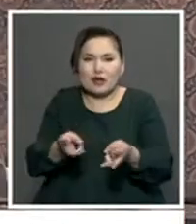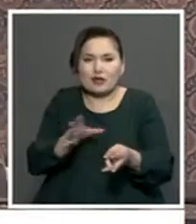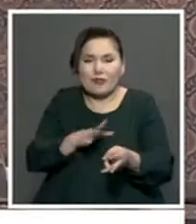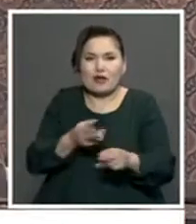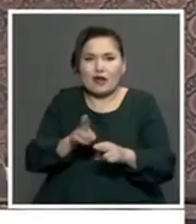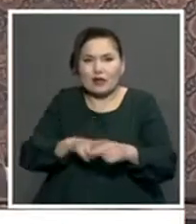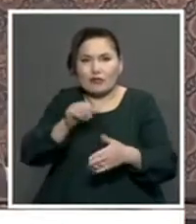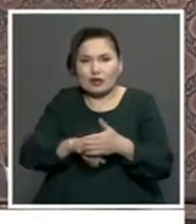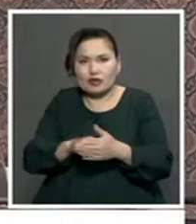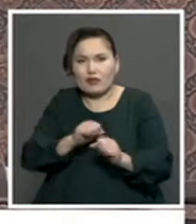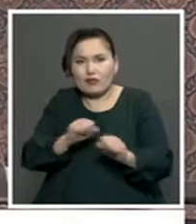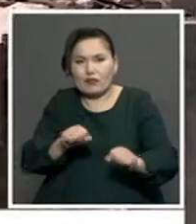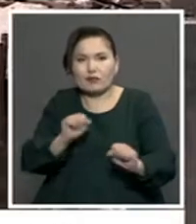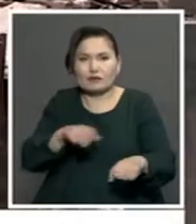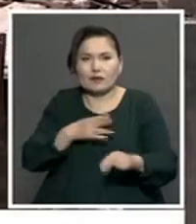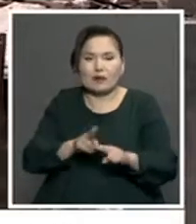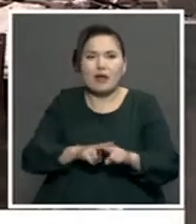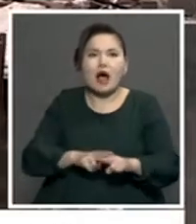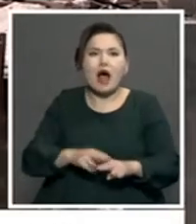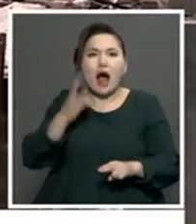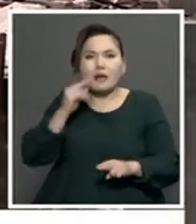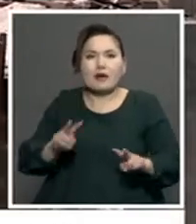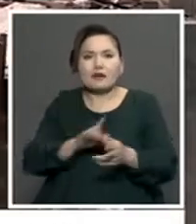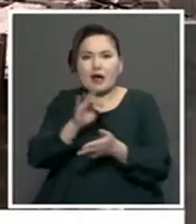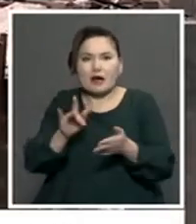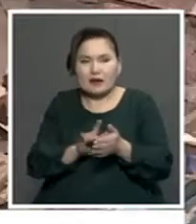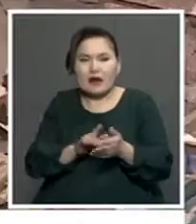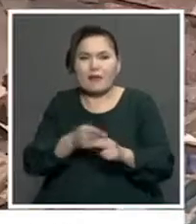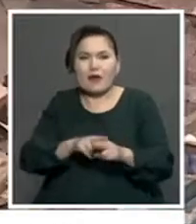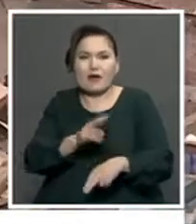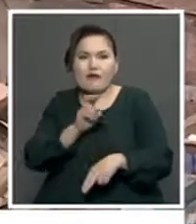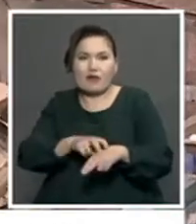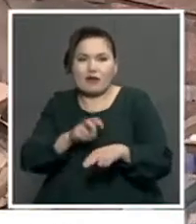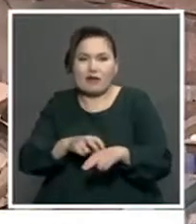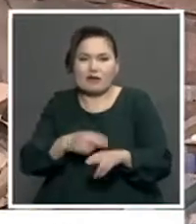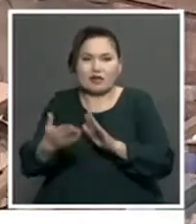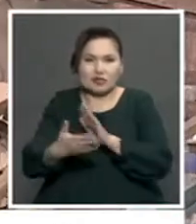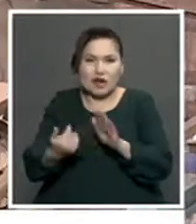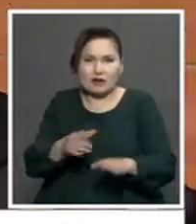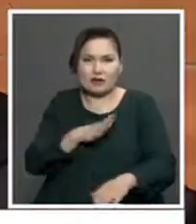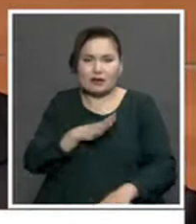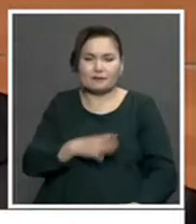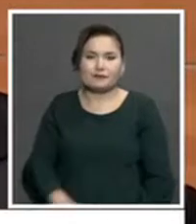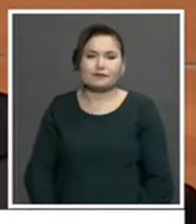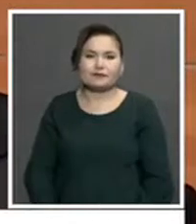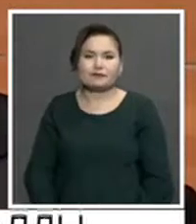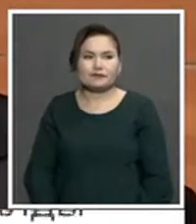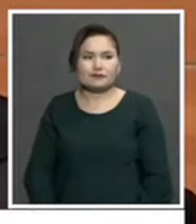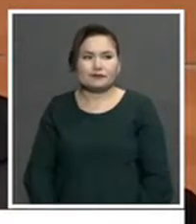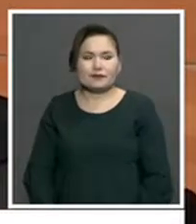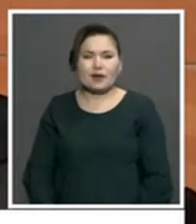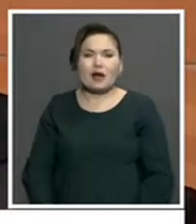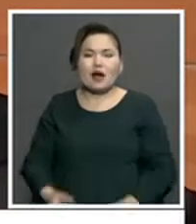мүмкін. Науқастарды аман алып қалу үшін Алматы, Нұр-Сұлтан қалаларынан білікті мамандар шақырылды. Бір консилиум